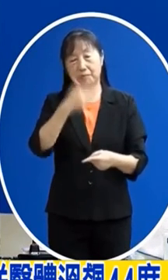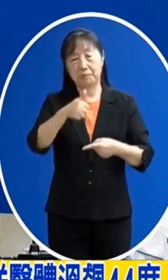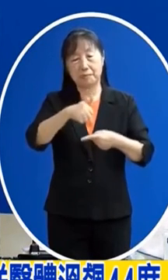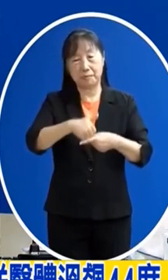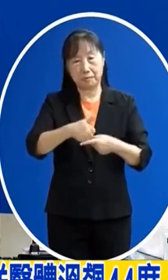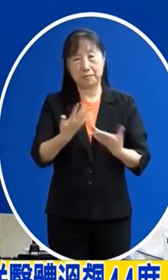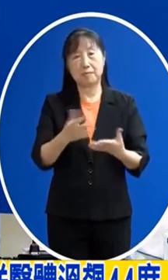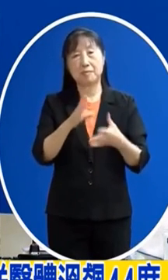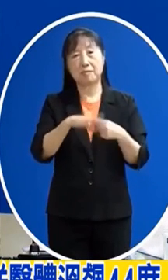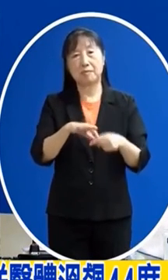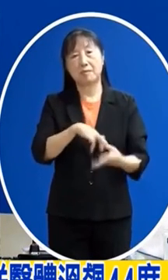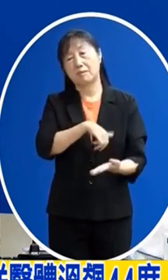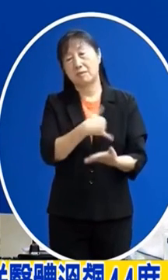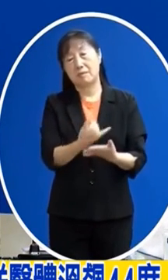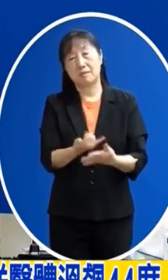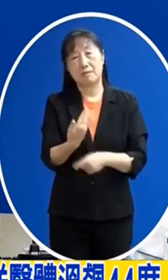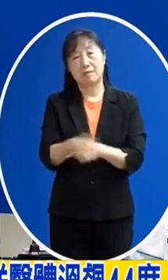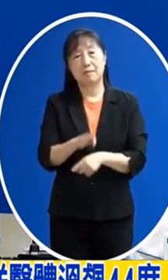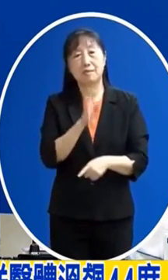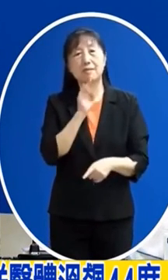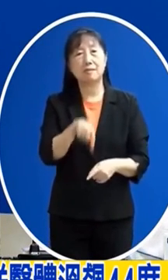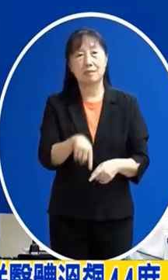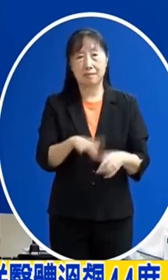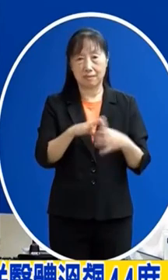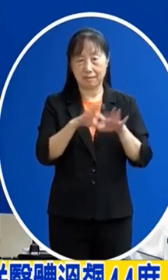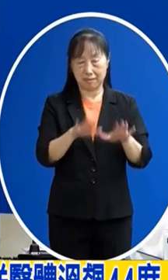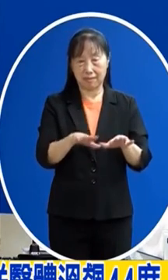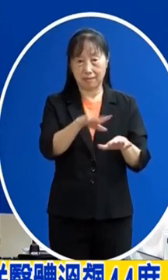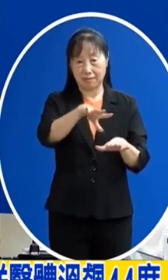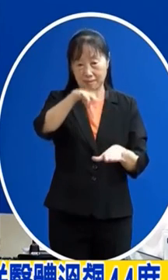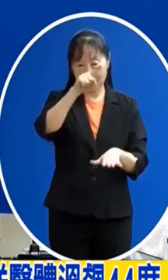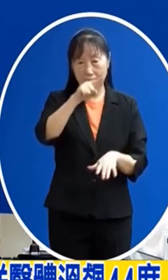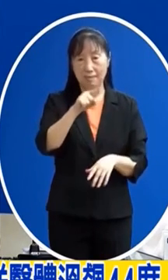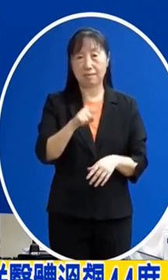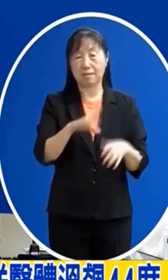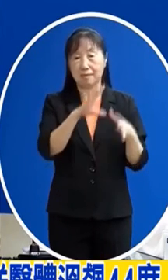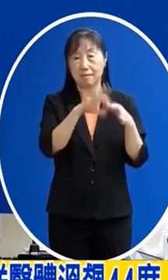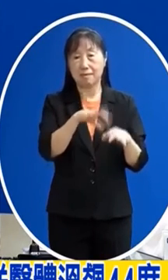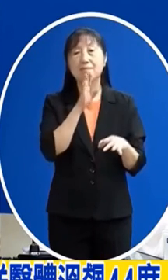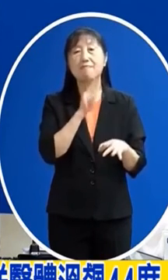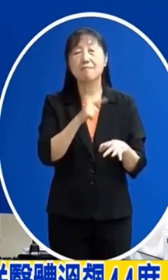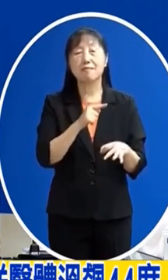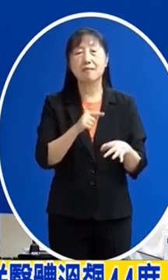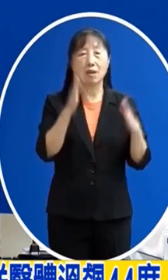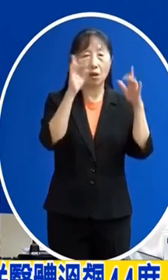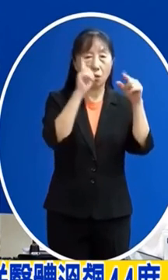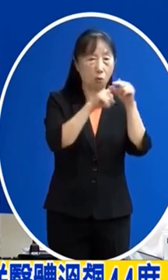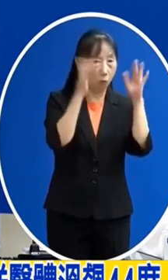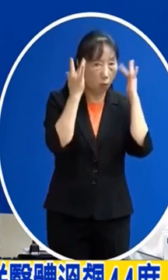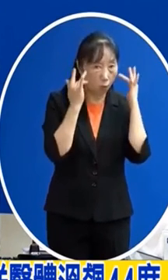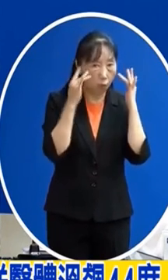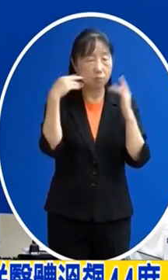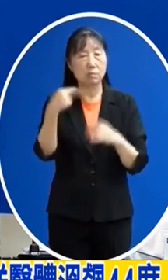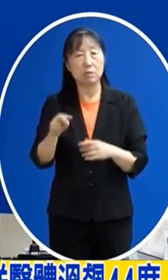克的关系而过世哦。那这确实是我们目前首例的这个有同时中暑又染疫的一个死亡的个案。